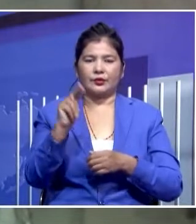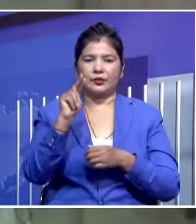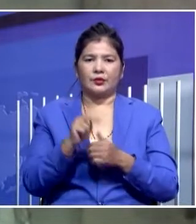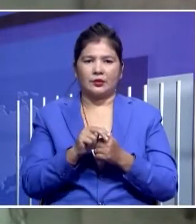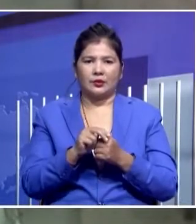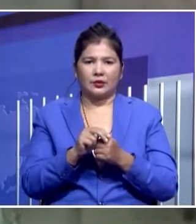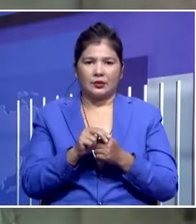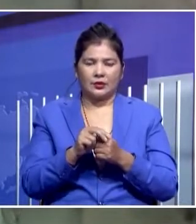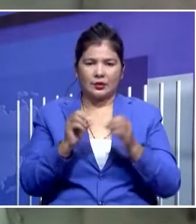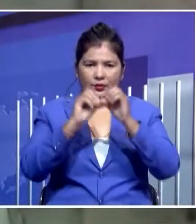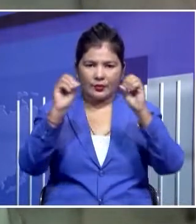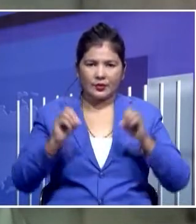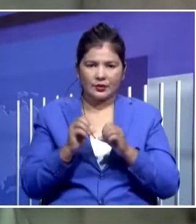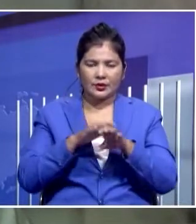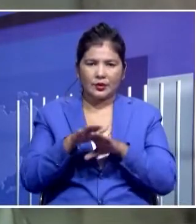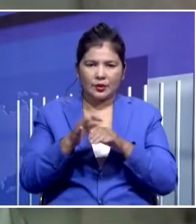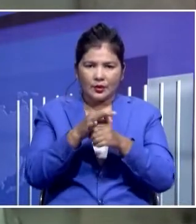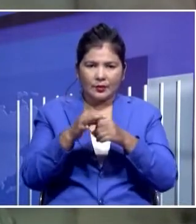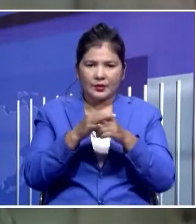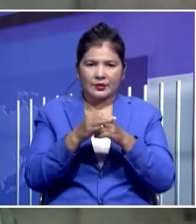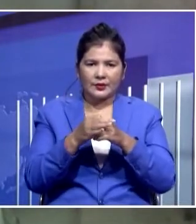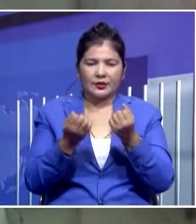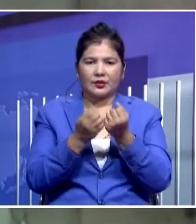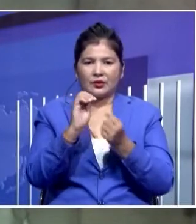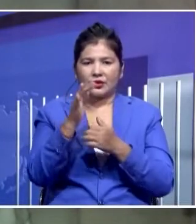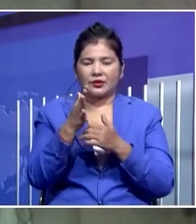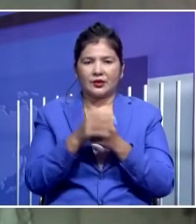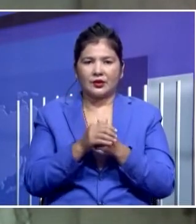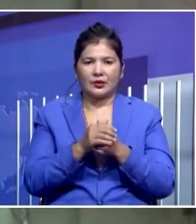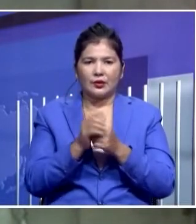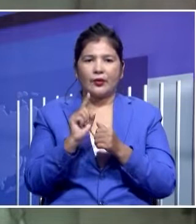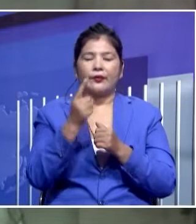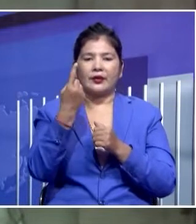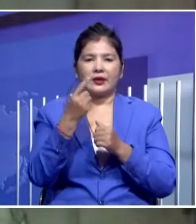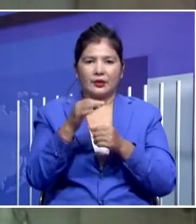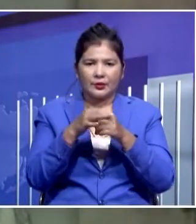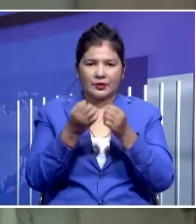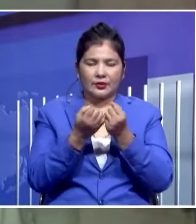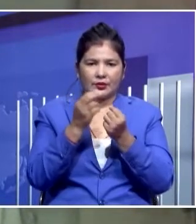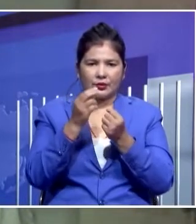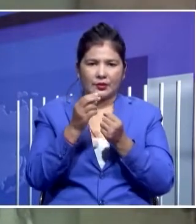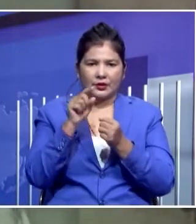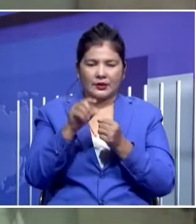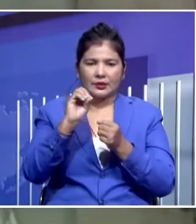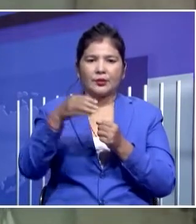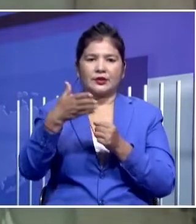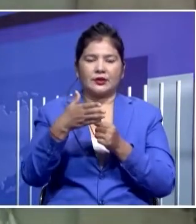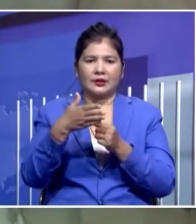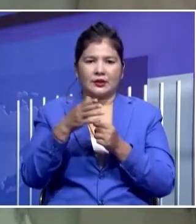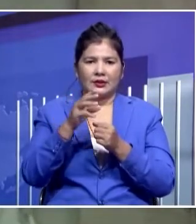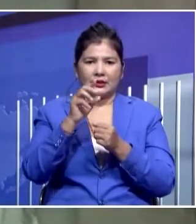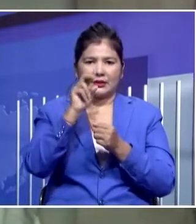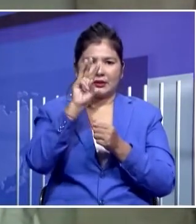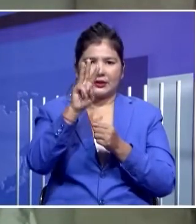अनि यो खुद्रा पसल यिनीहरूले बजार व्यवस्थापन गर्न सकेको छैन। पहिला त यिनीहरूले व्यवस्थापन गर्ने, त्यसपछि यिनीहरूको तिन चार